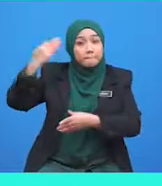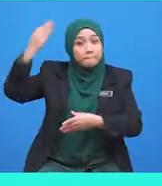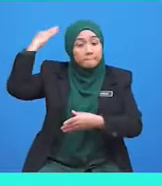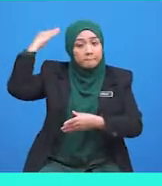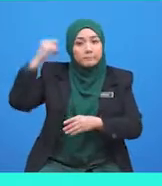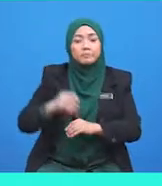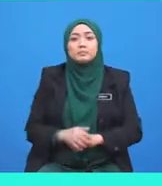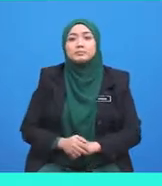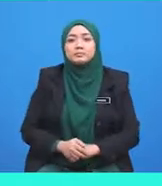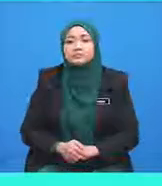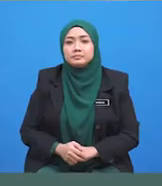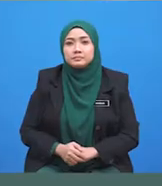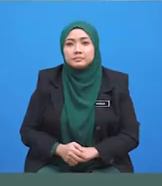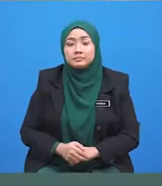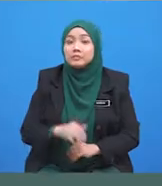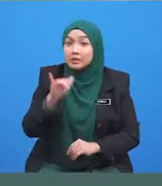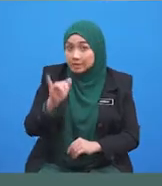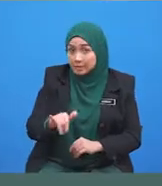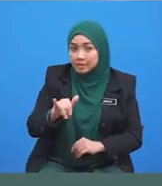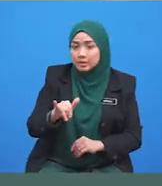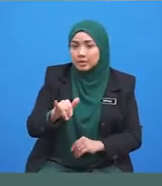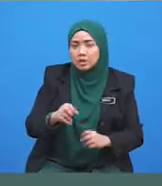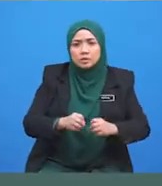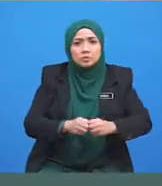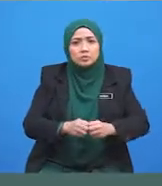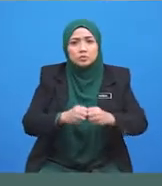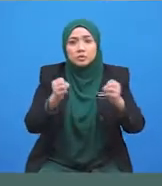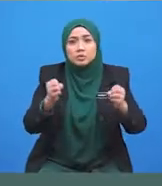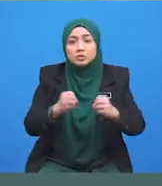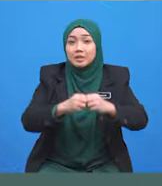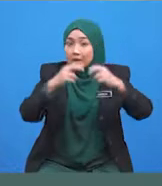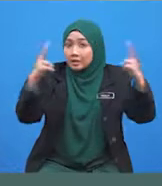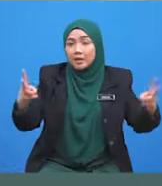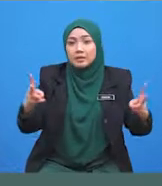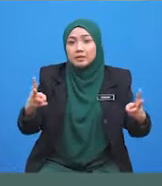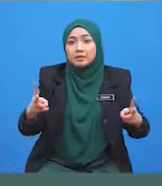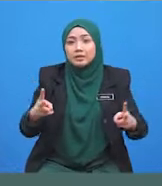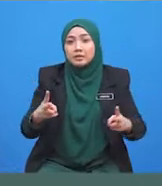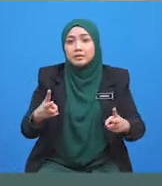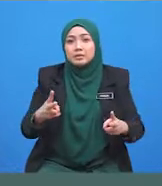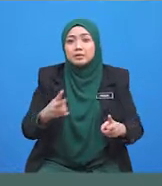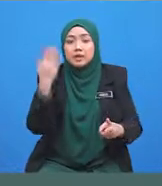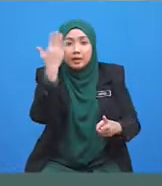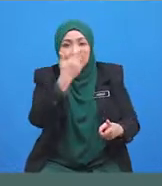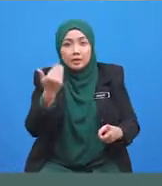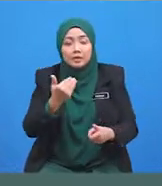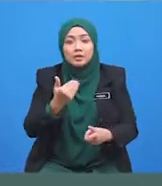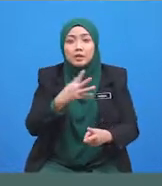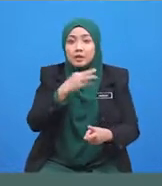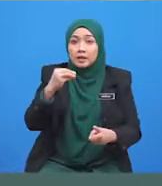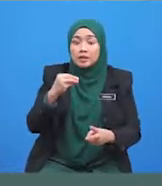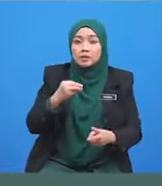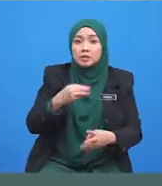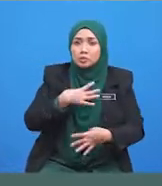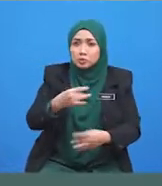manusia. Ya, sungguh mengagumkan manusia pada zaman prasejarah ini, bukan?